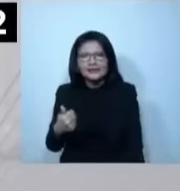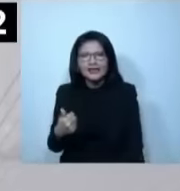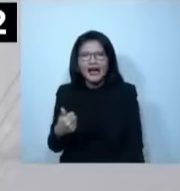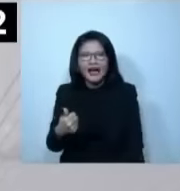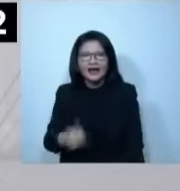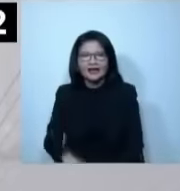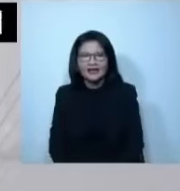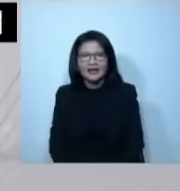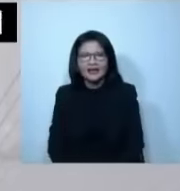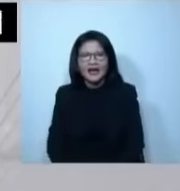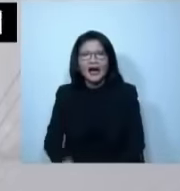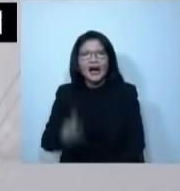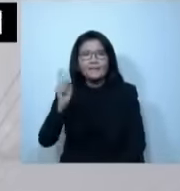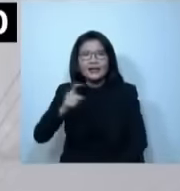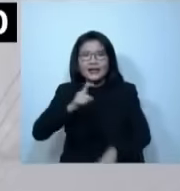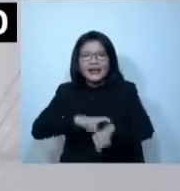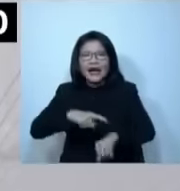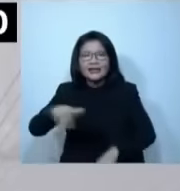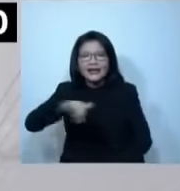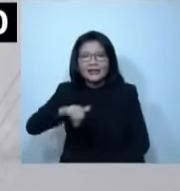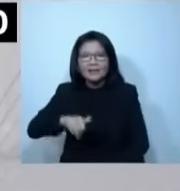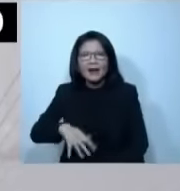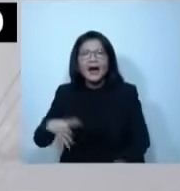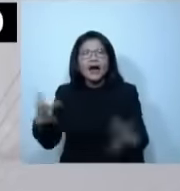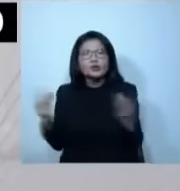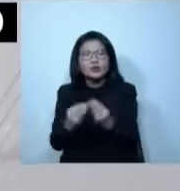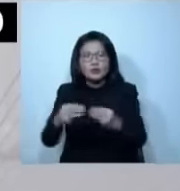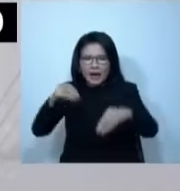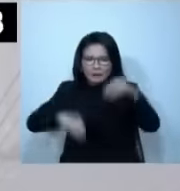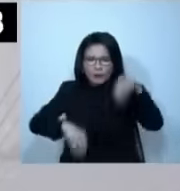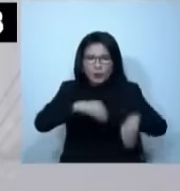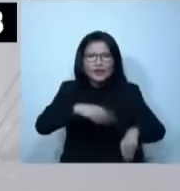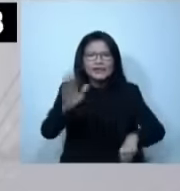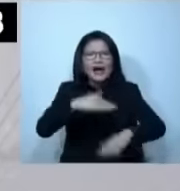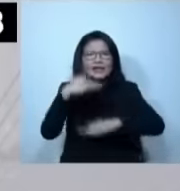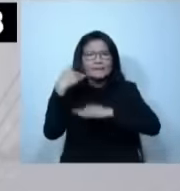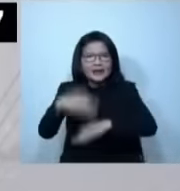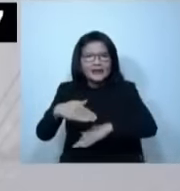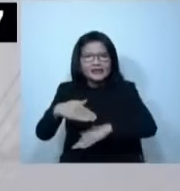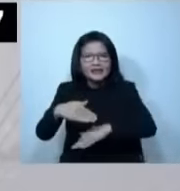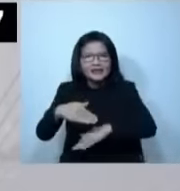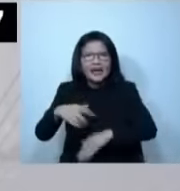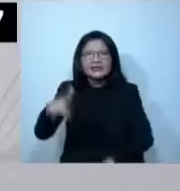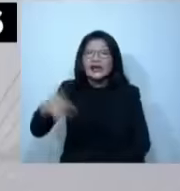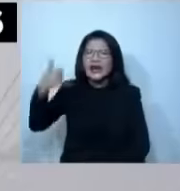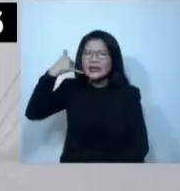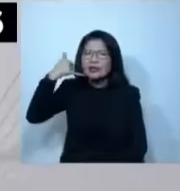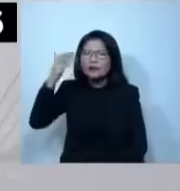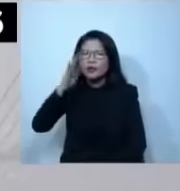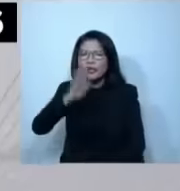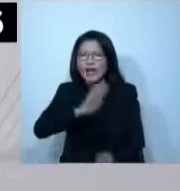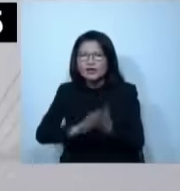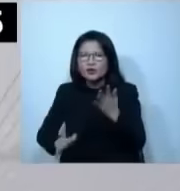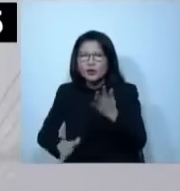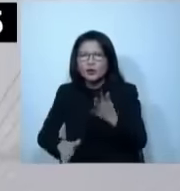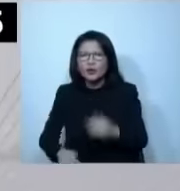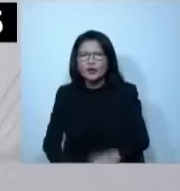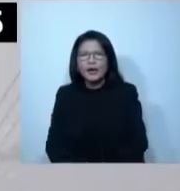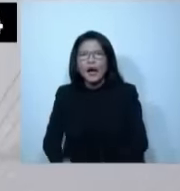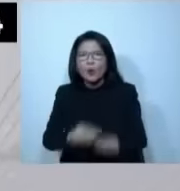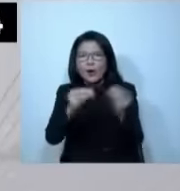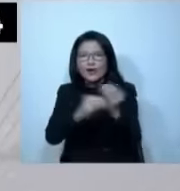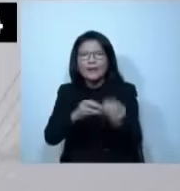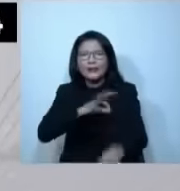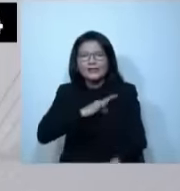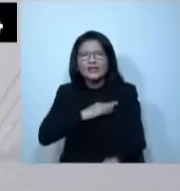sasaran. Pada saat yang sama, kuota pupuk tidak boleh dibatasi. Maka ini yang saya telpon langsung kepada Pak Wapres saat itu. Pak